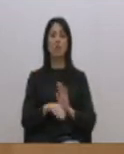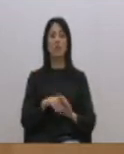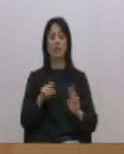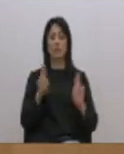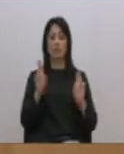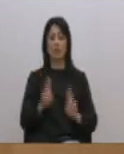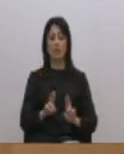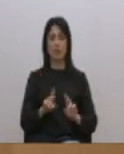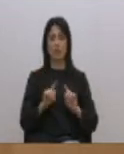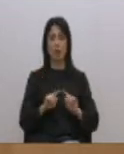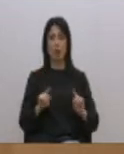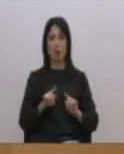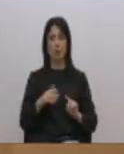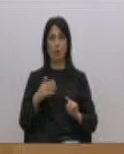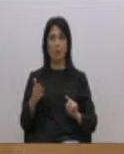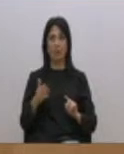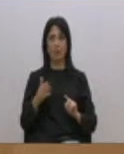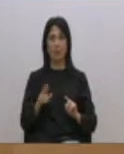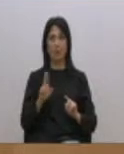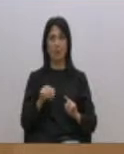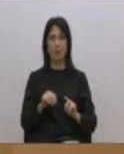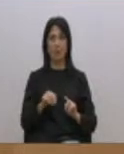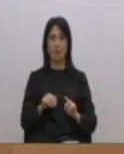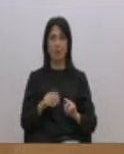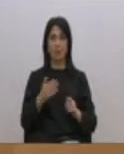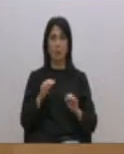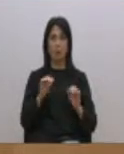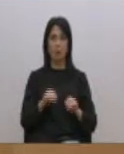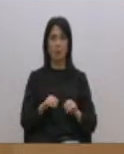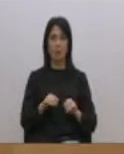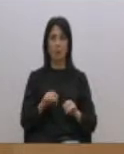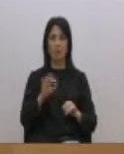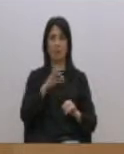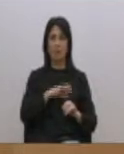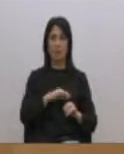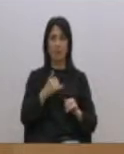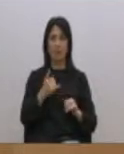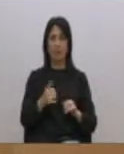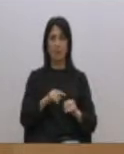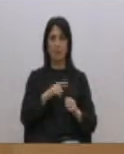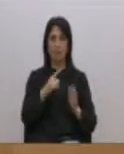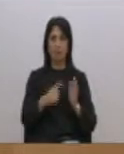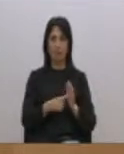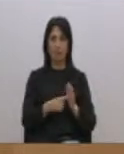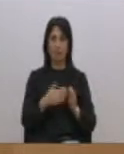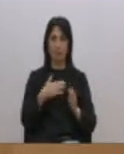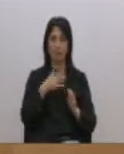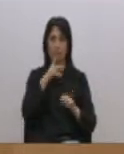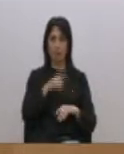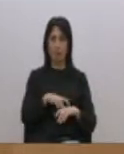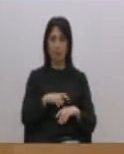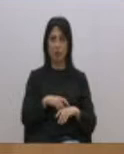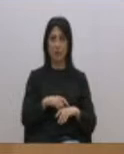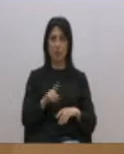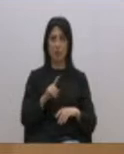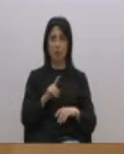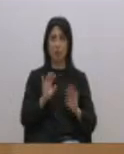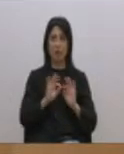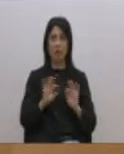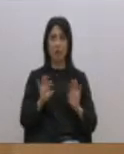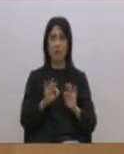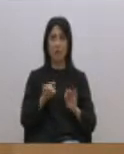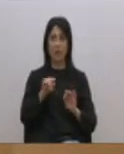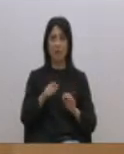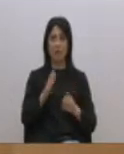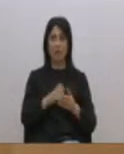წესს ოპოზიციის მხრიდან და თუ შეიძლება ვისარგებლებ და ახლა დავსვამ შეკითხვას ჩემს დროში, რომ განმარტოთ, იქ